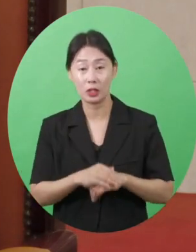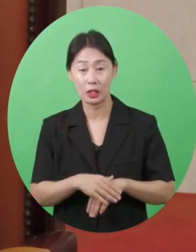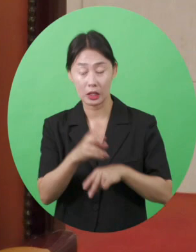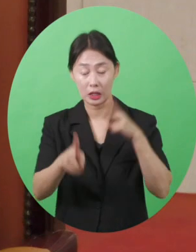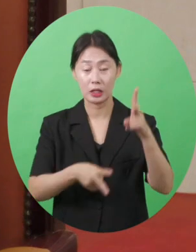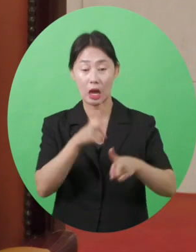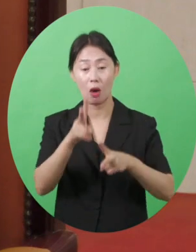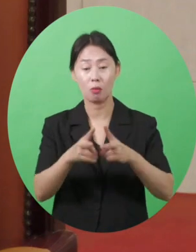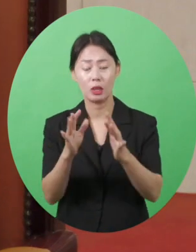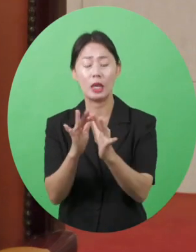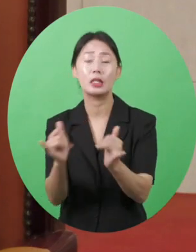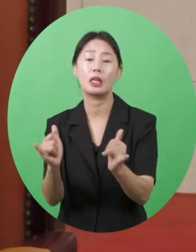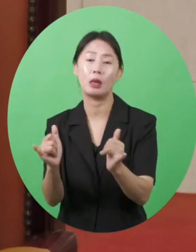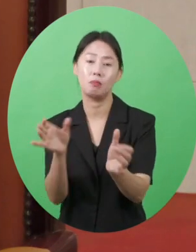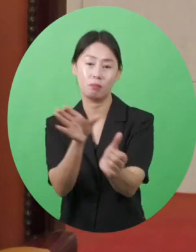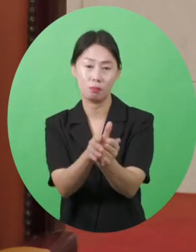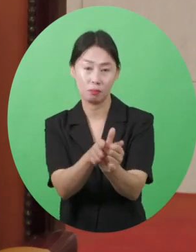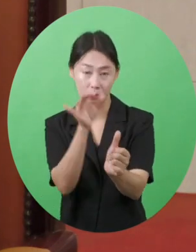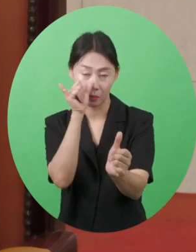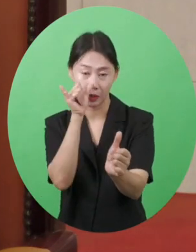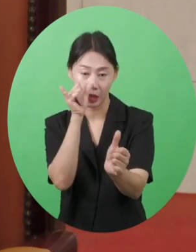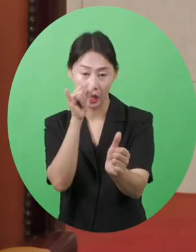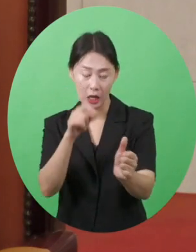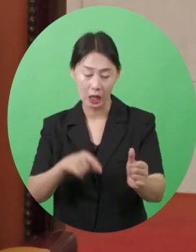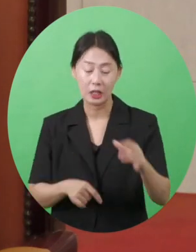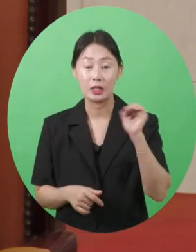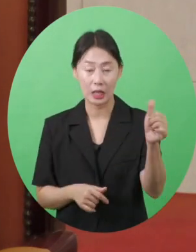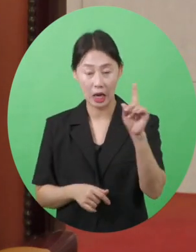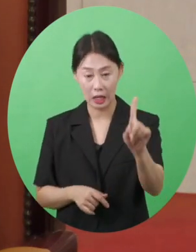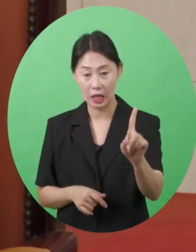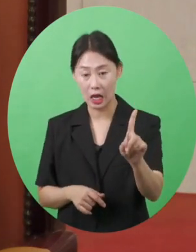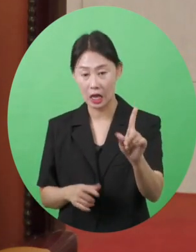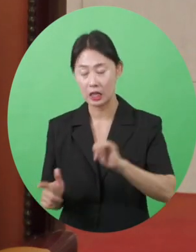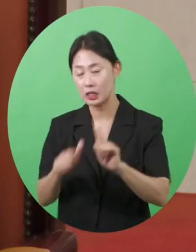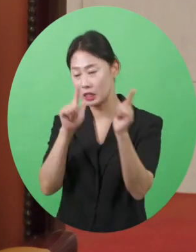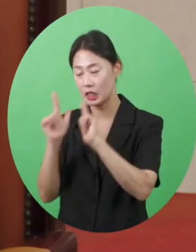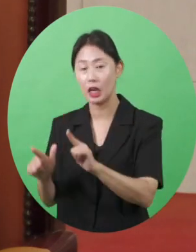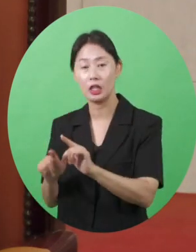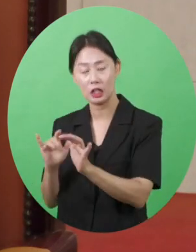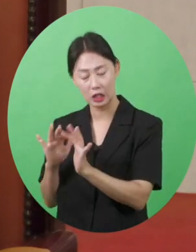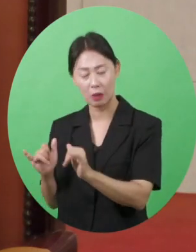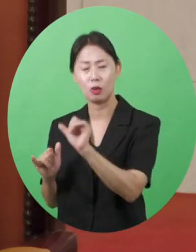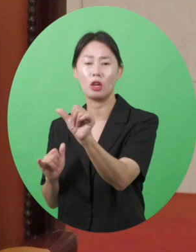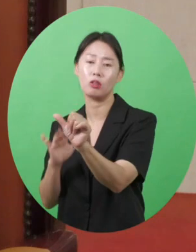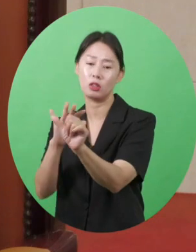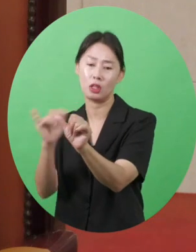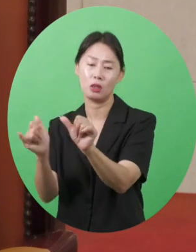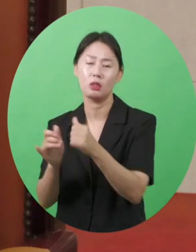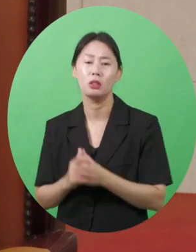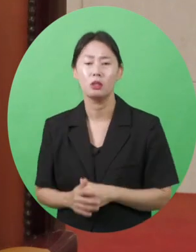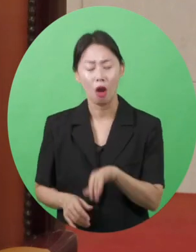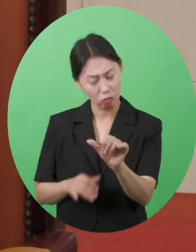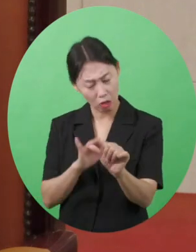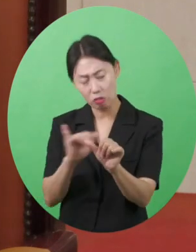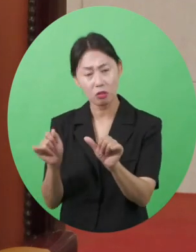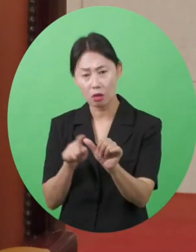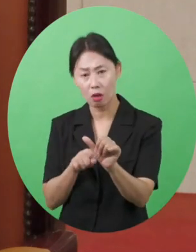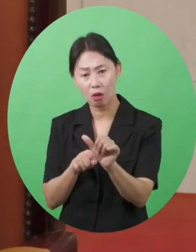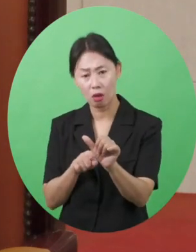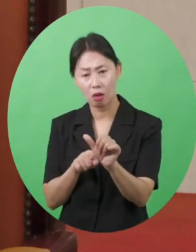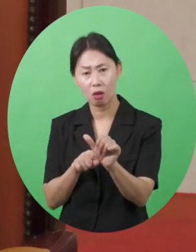제2권에 보면 인력 배치 기준이 나옵니다. 시설장 1명에 생활지도원 5명으로 구성되어 있습니다. 이